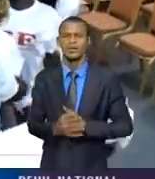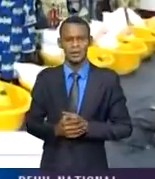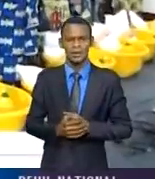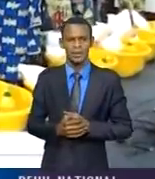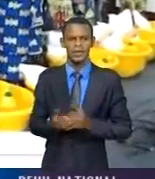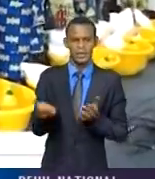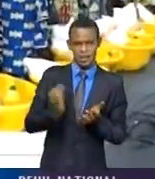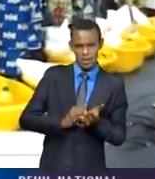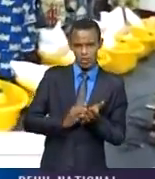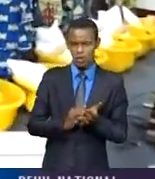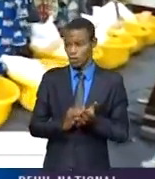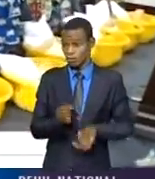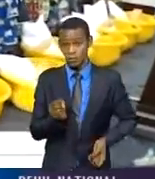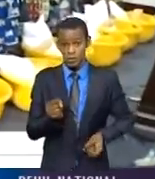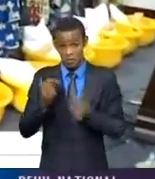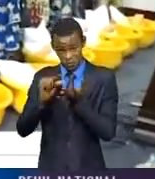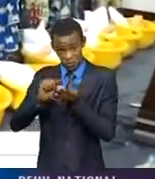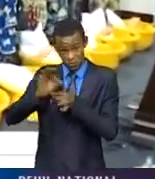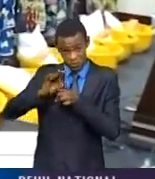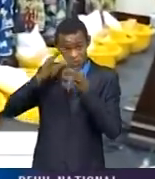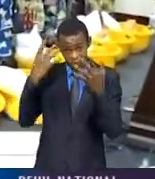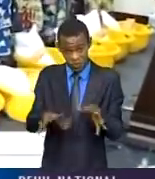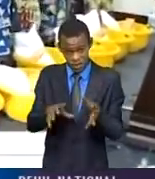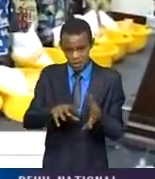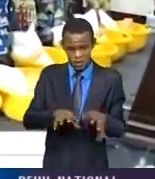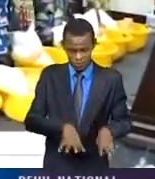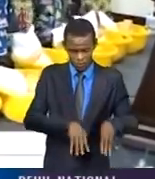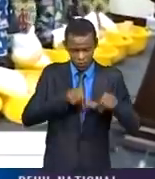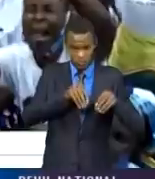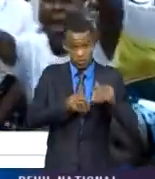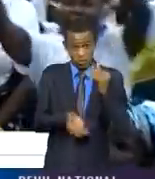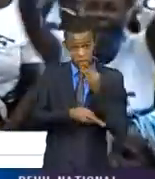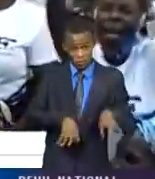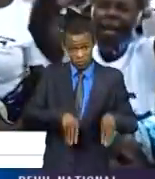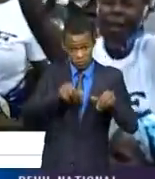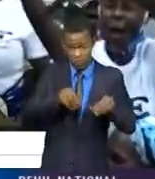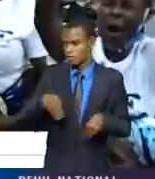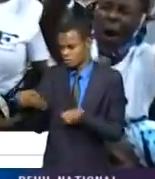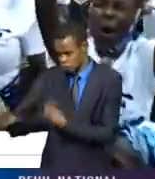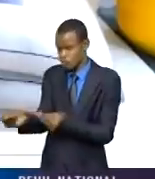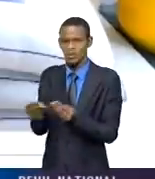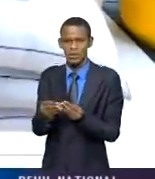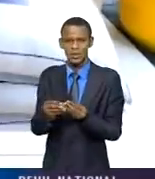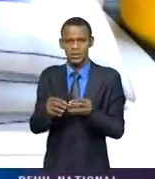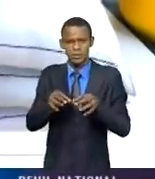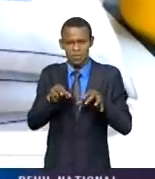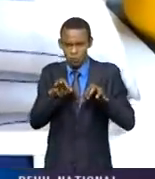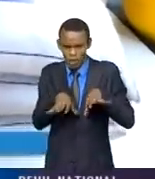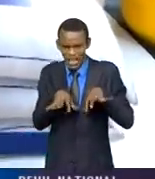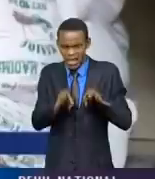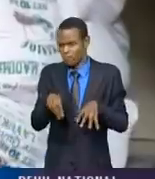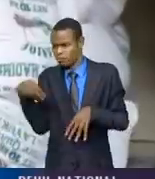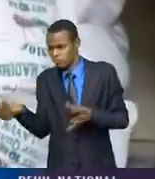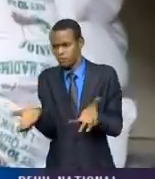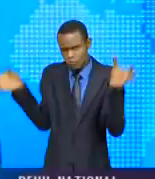ils ont reçu un ensemble des produits farine de manioc et d'huiles végétales du sucre bassin et